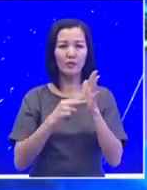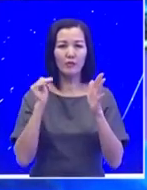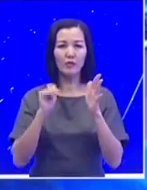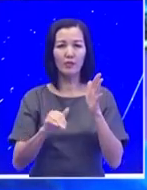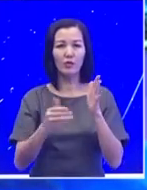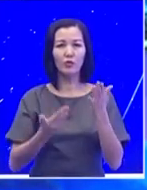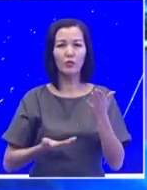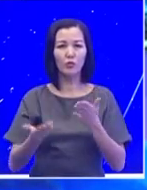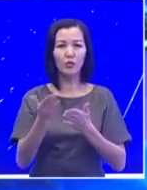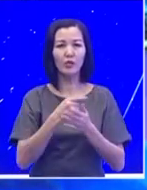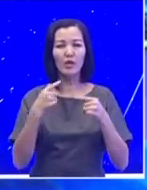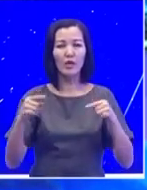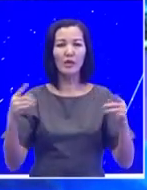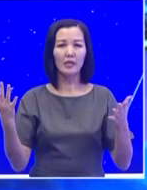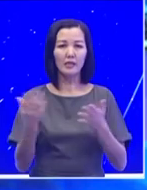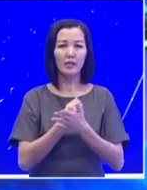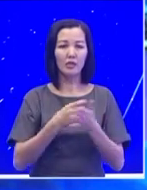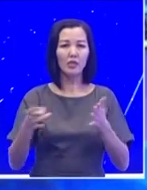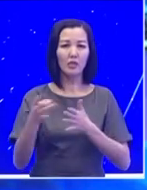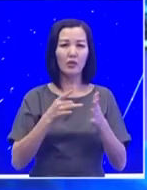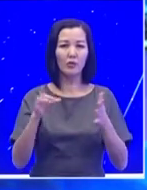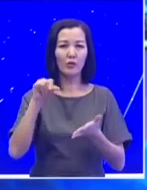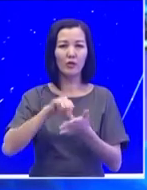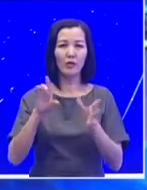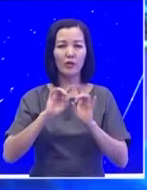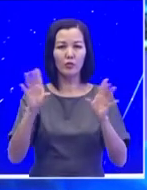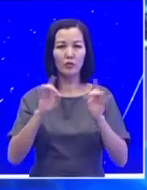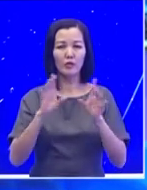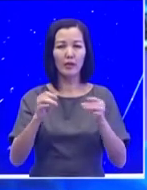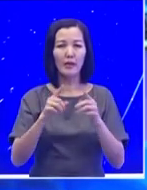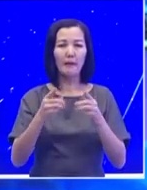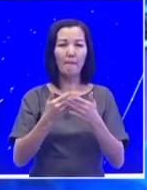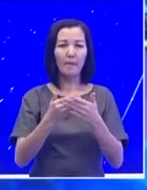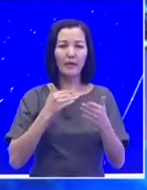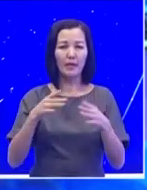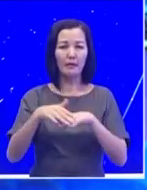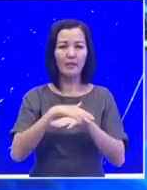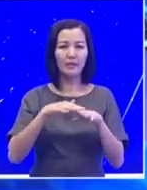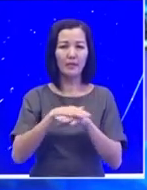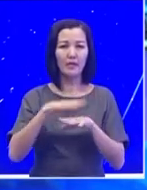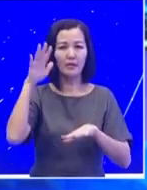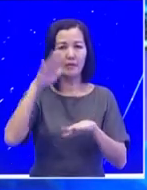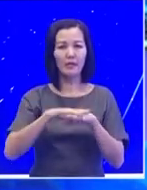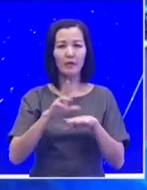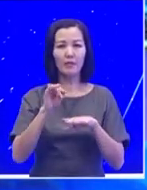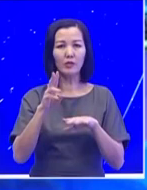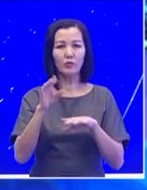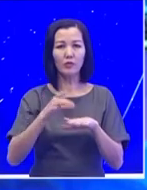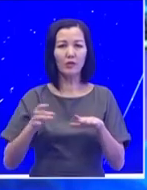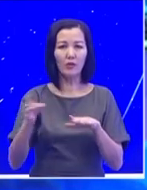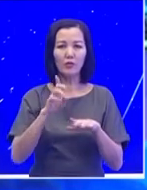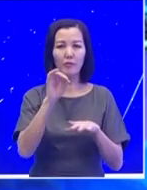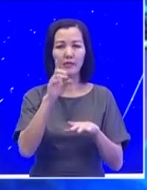урожая. Об этом и других достижениях региона доложился на отчетной встрече перед населением аким Аксуйского района Есим Базарханов.